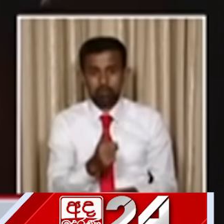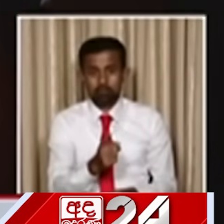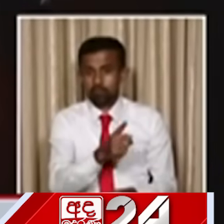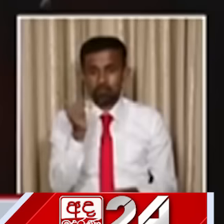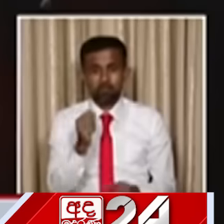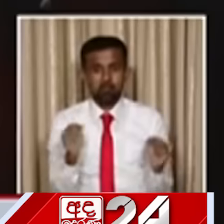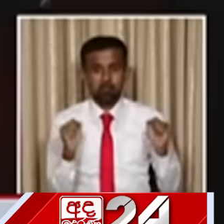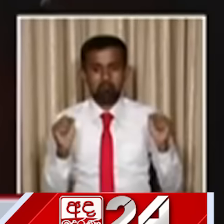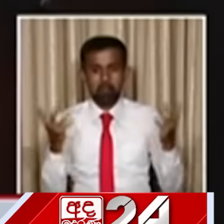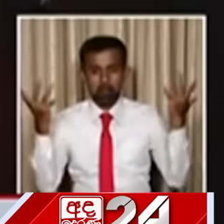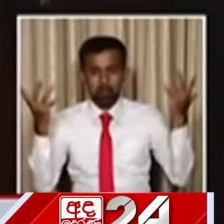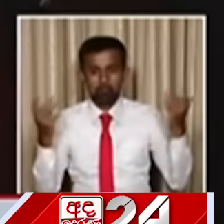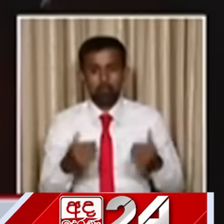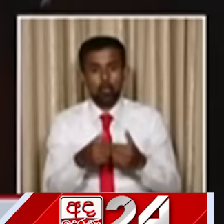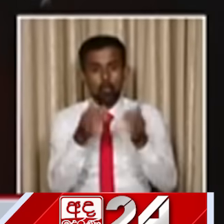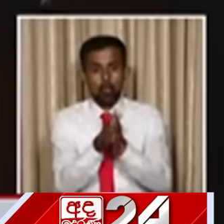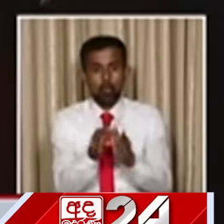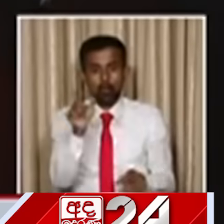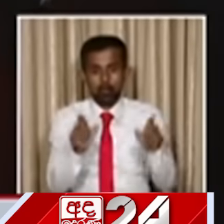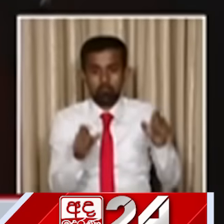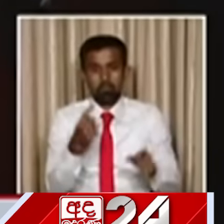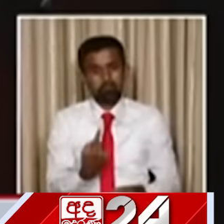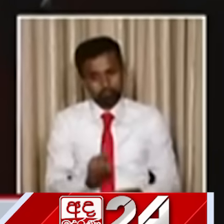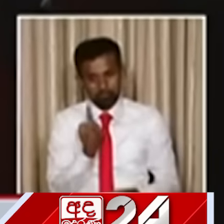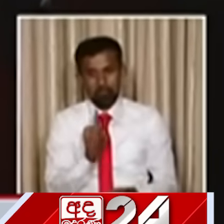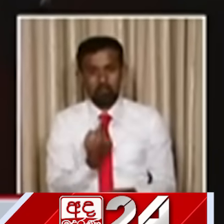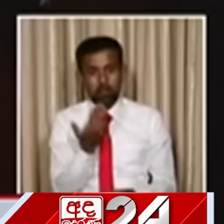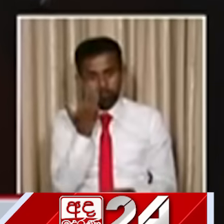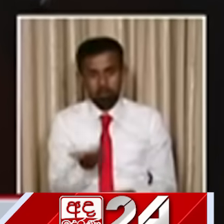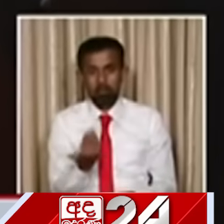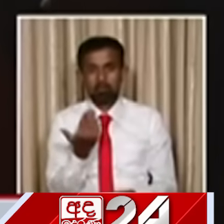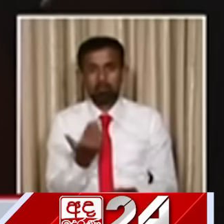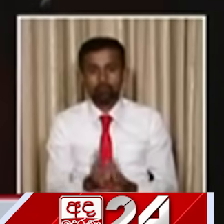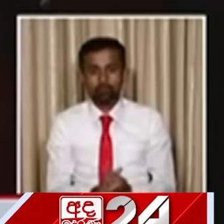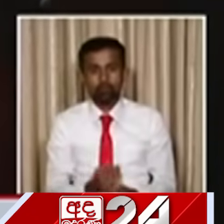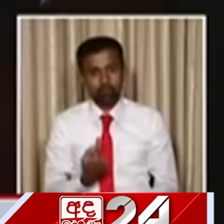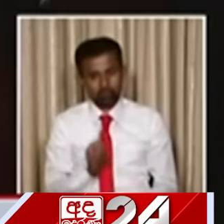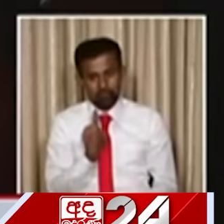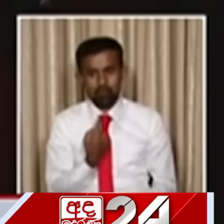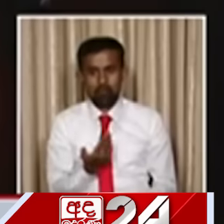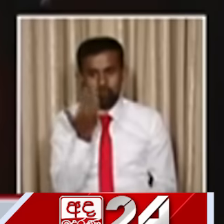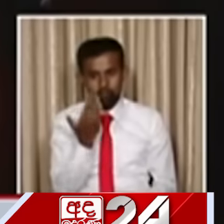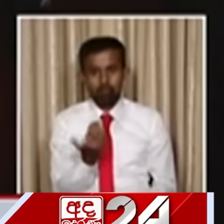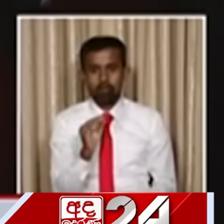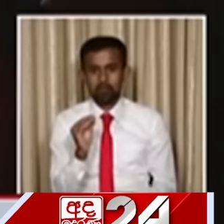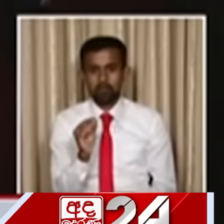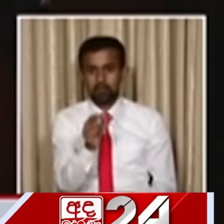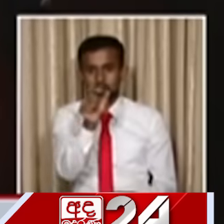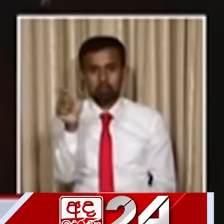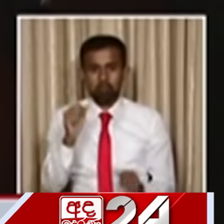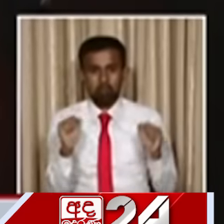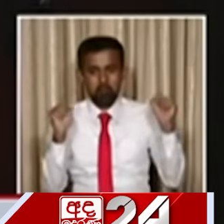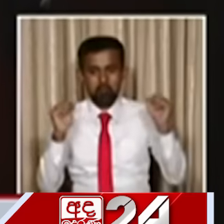कुटुवत मं बय नै ओनम केनेकुट तनियम उनत मुहुण देन्न तनियम उनत मुहुण देन्न एतन एक कुटुवत बय